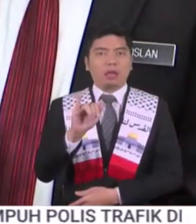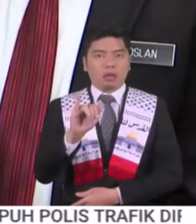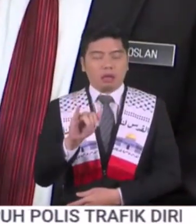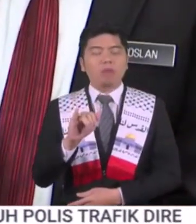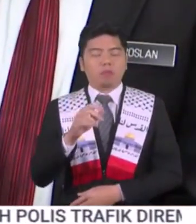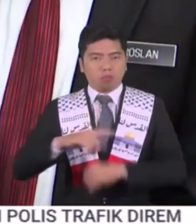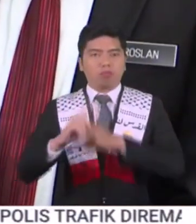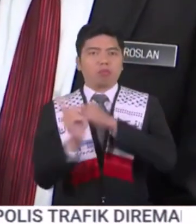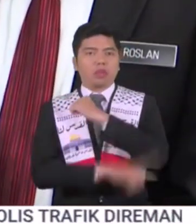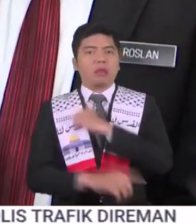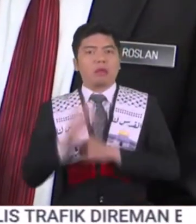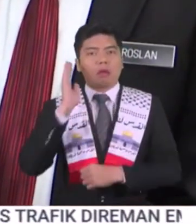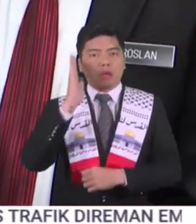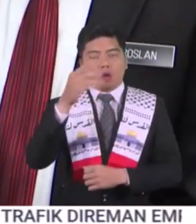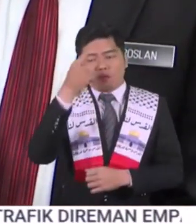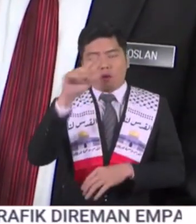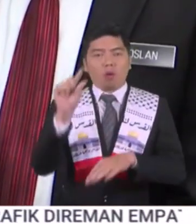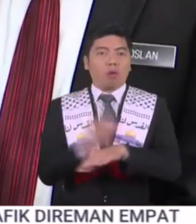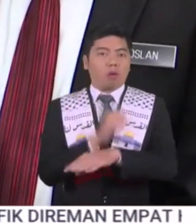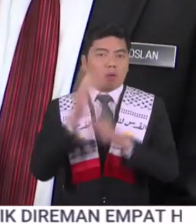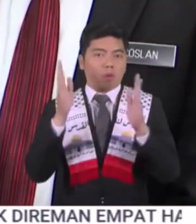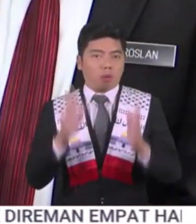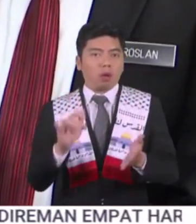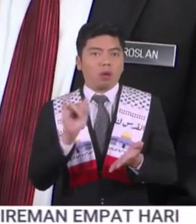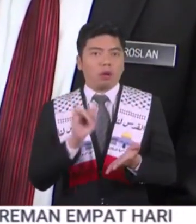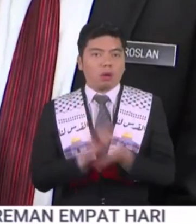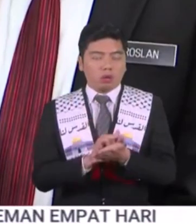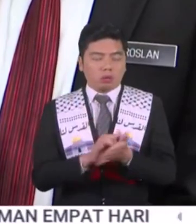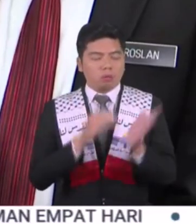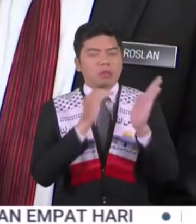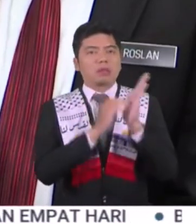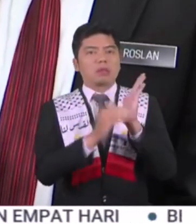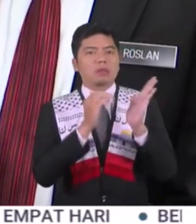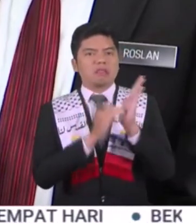tindakan tegas akan diambil terhadap pengguna media sosial yang